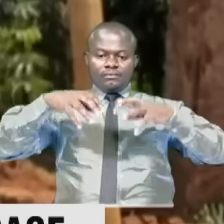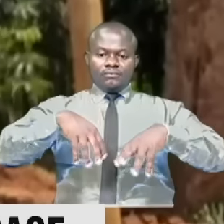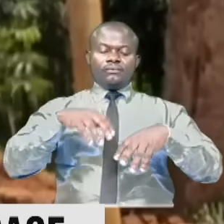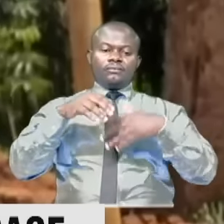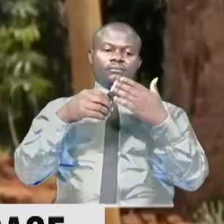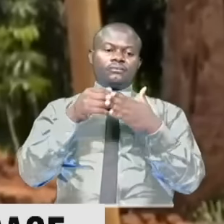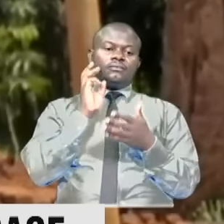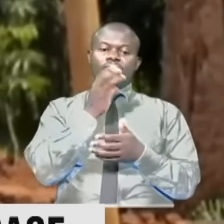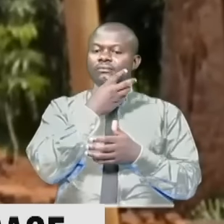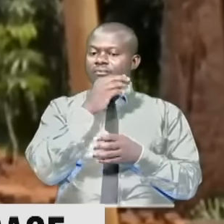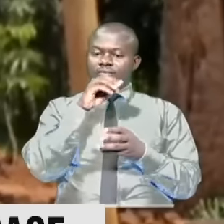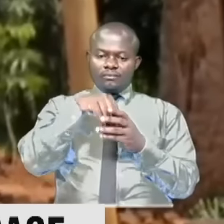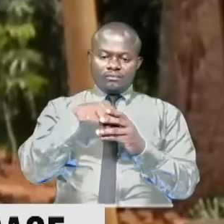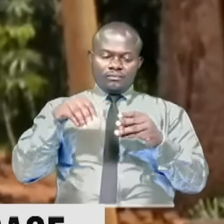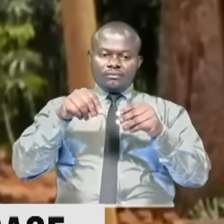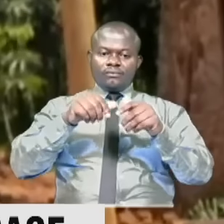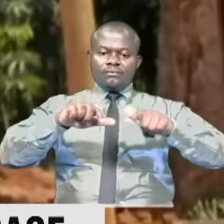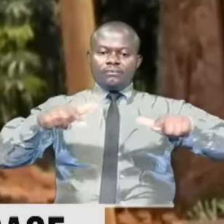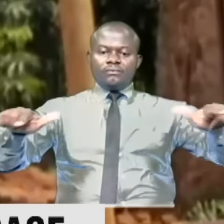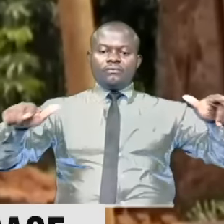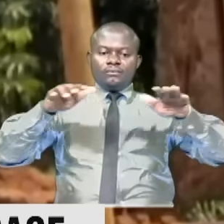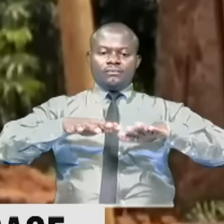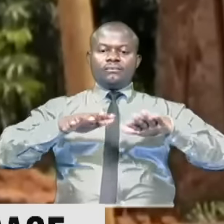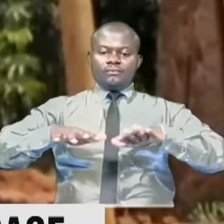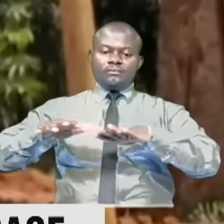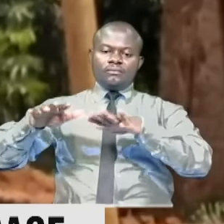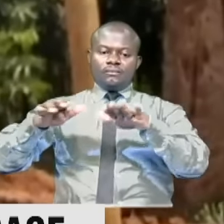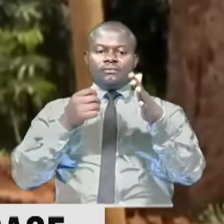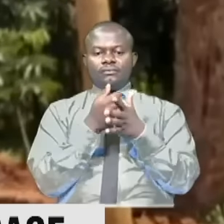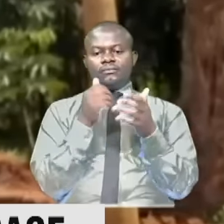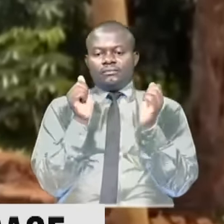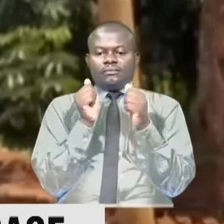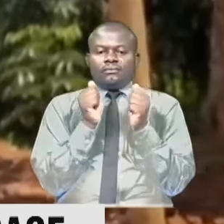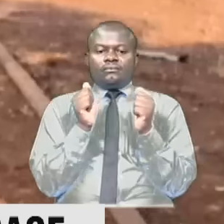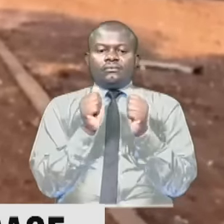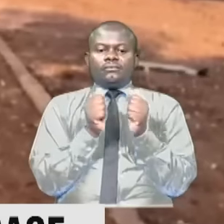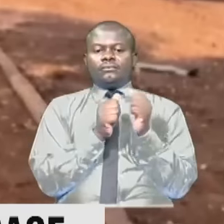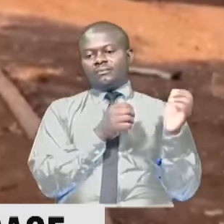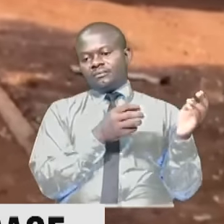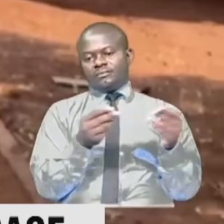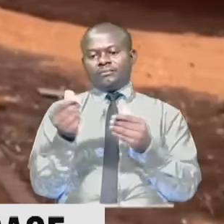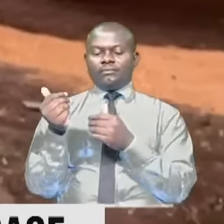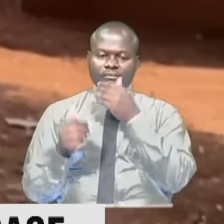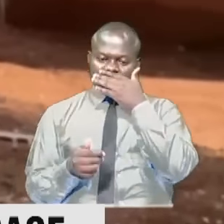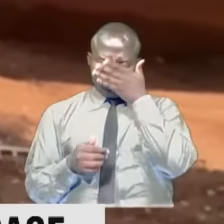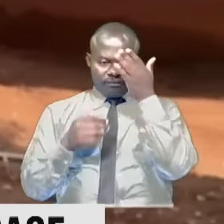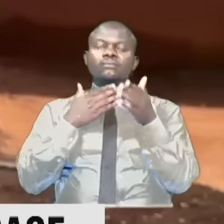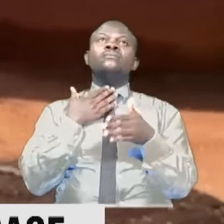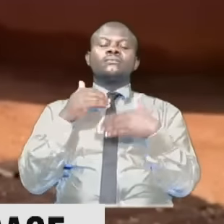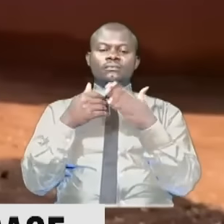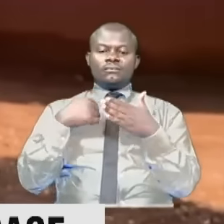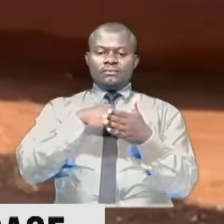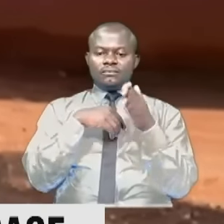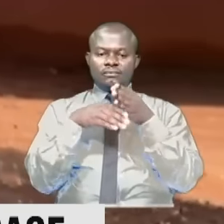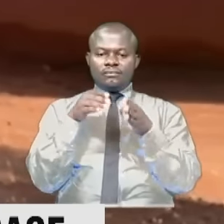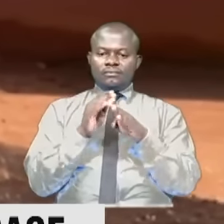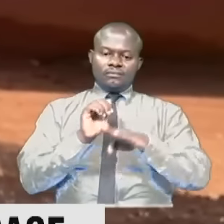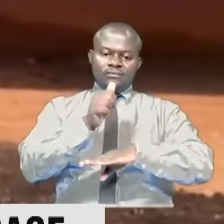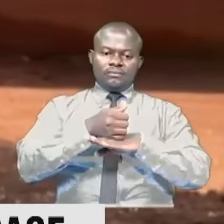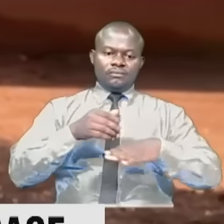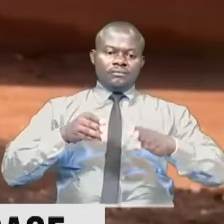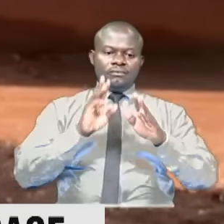yaretsemo nitaka barunze kuri iyo nzu bihita bitera ubukonje inzira hirimo. Bifuza ko uyu muhanda wakubakwa hagashyirwaho